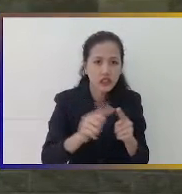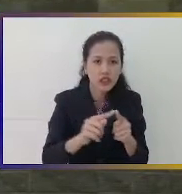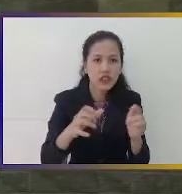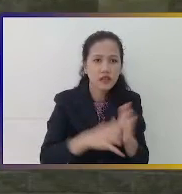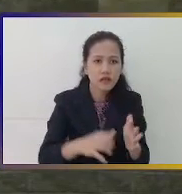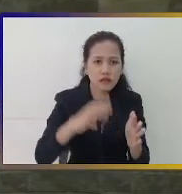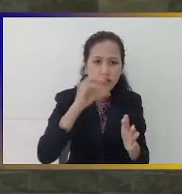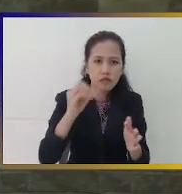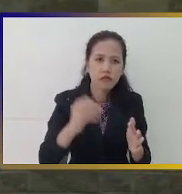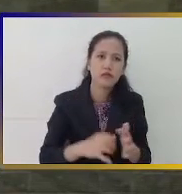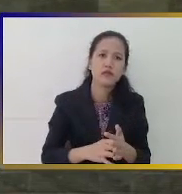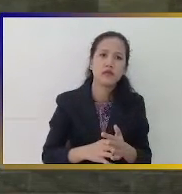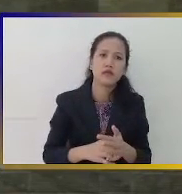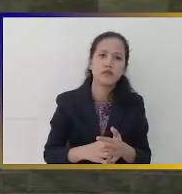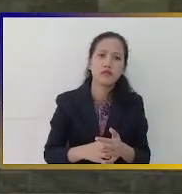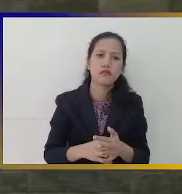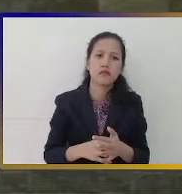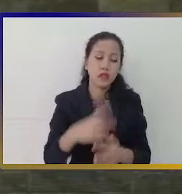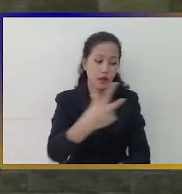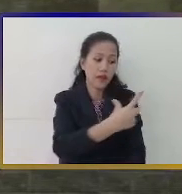ng virus.